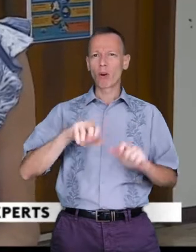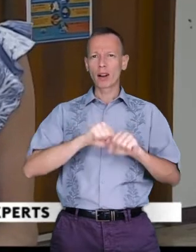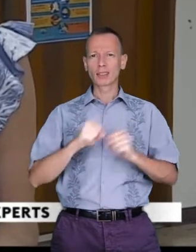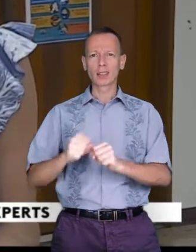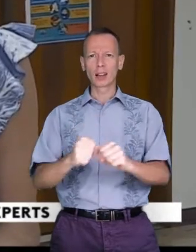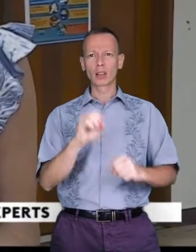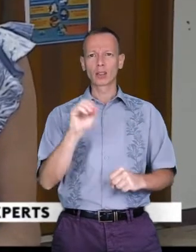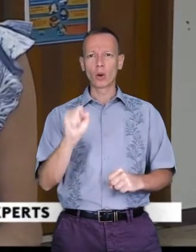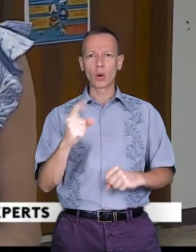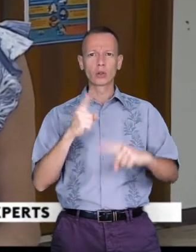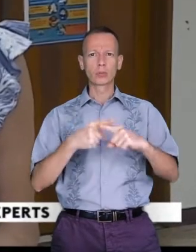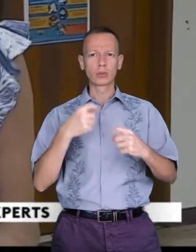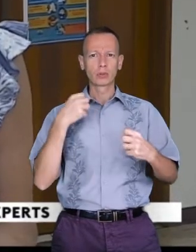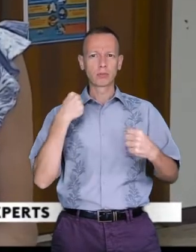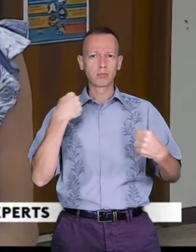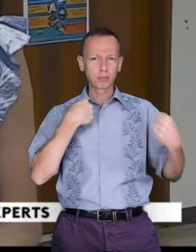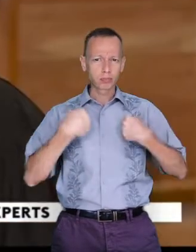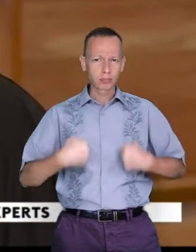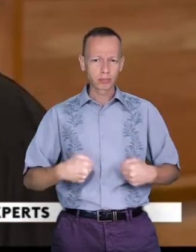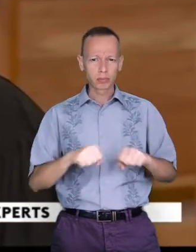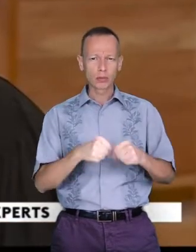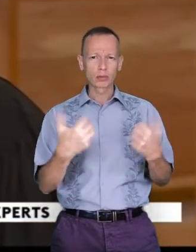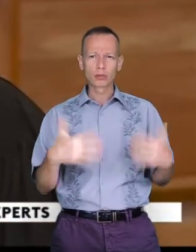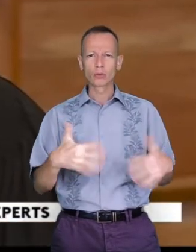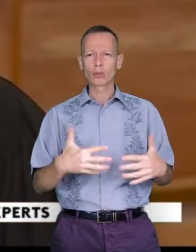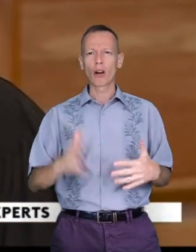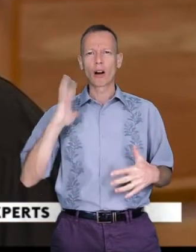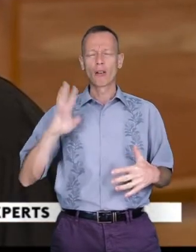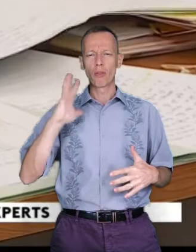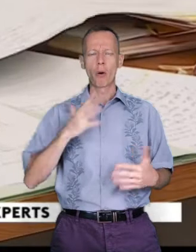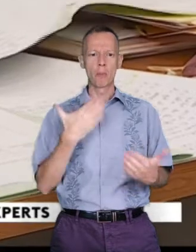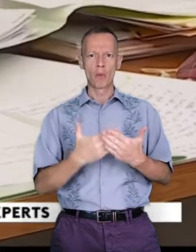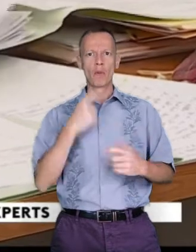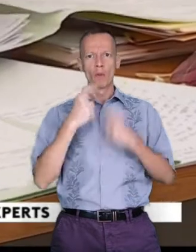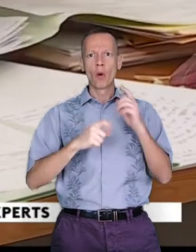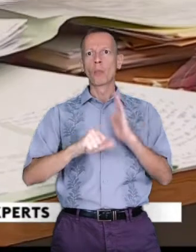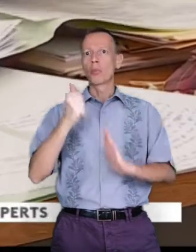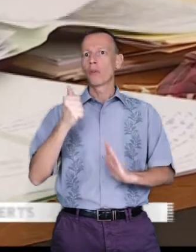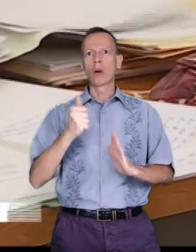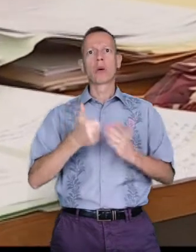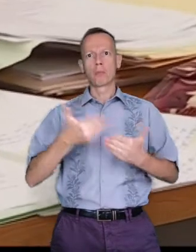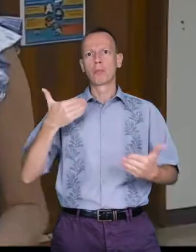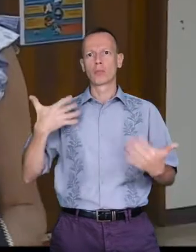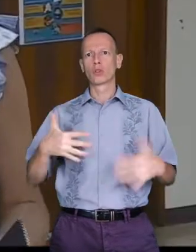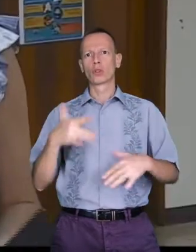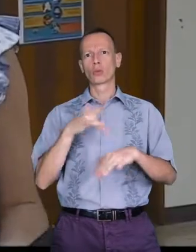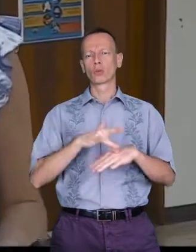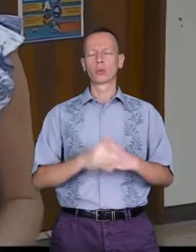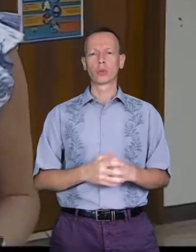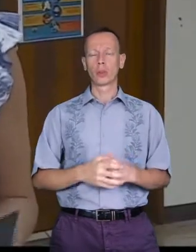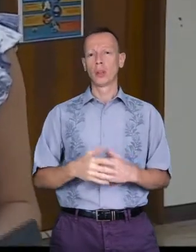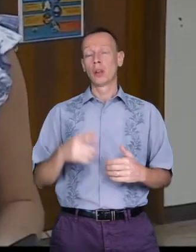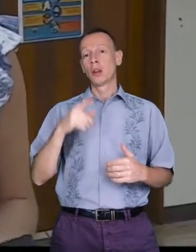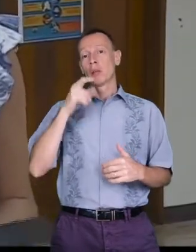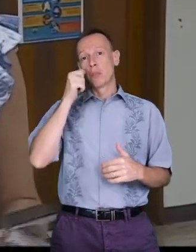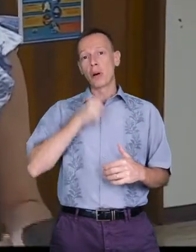et un autre hématome sous-dural plus ancien, ce qui signifie plusieurs épisodes violents. Dans le box, les parents